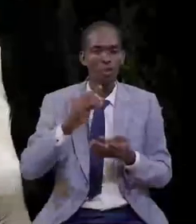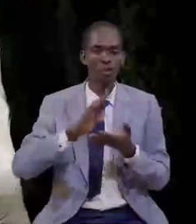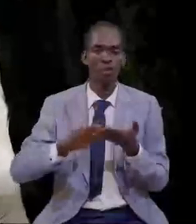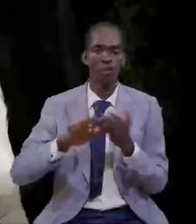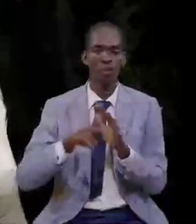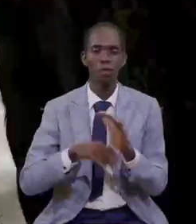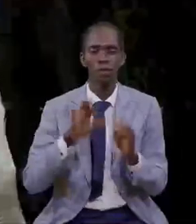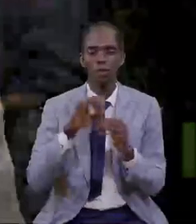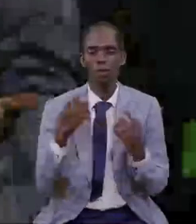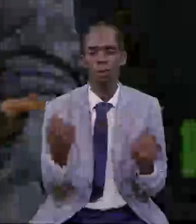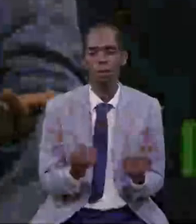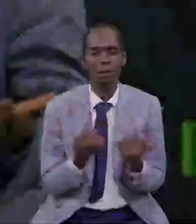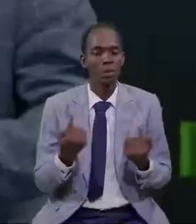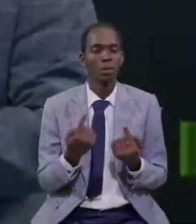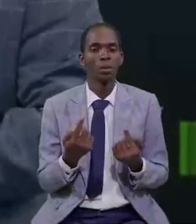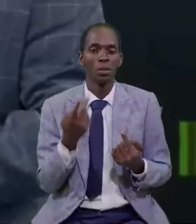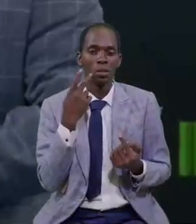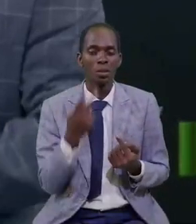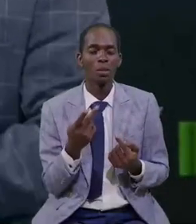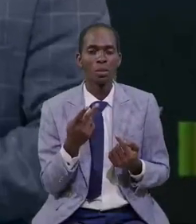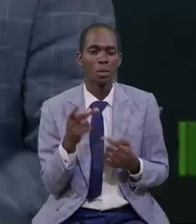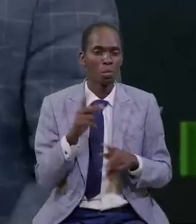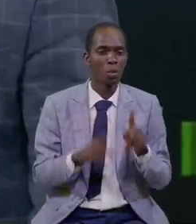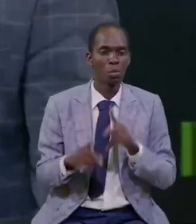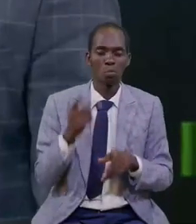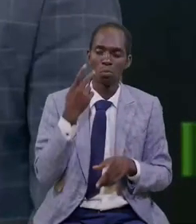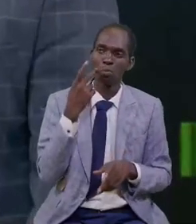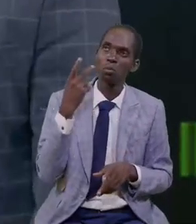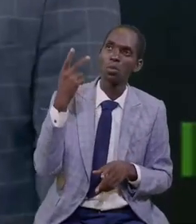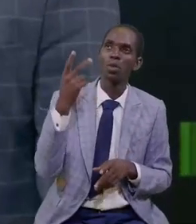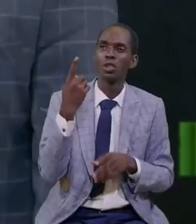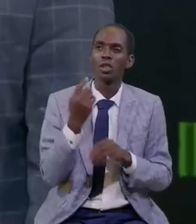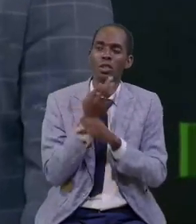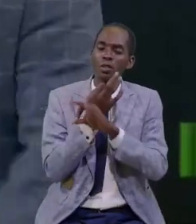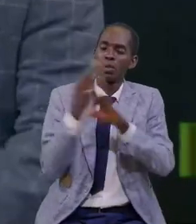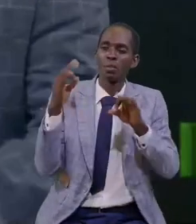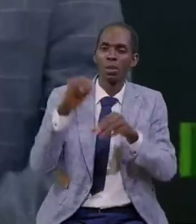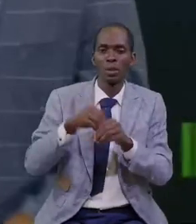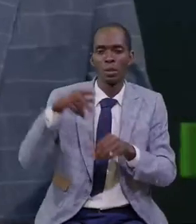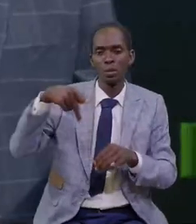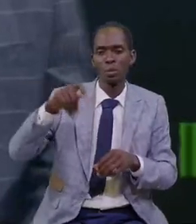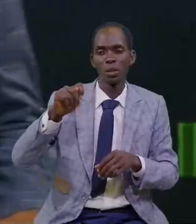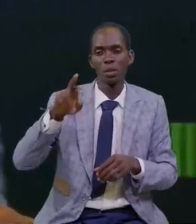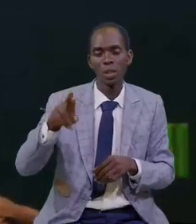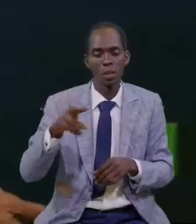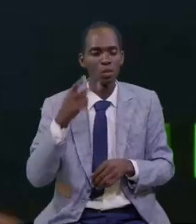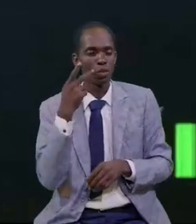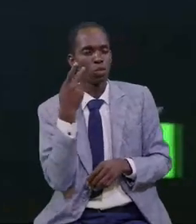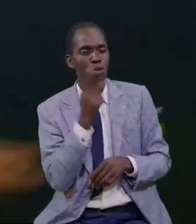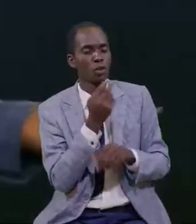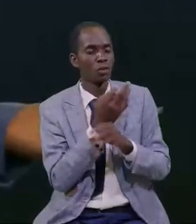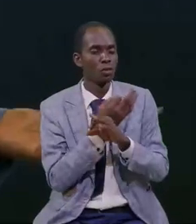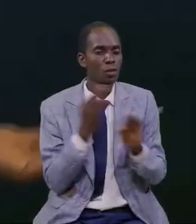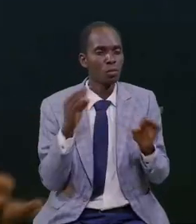vos péchés les gens ont vu la liberté en pierre la liberté dans la vie des